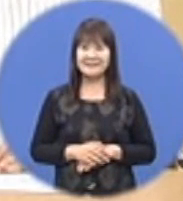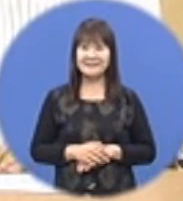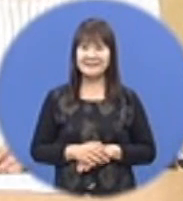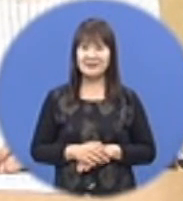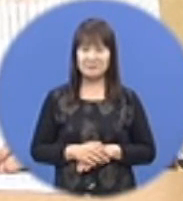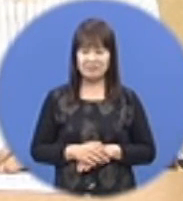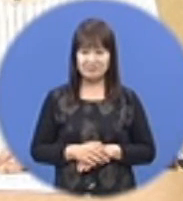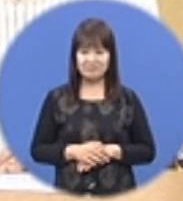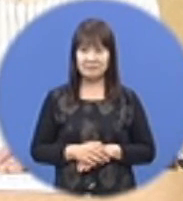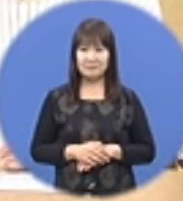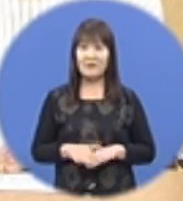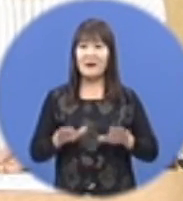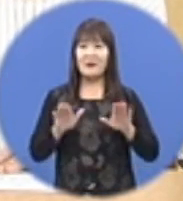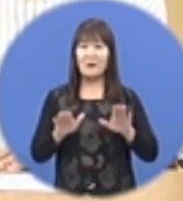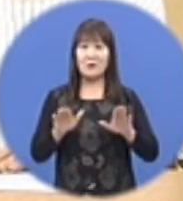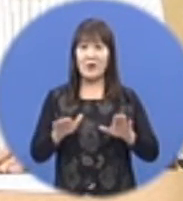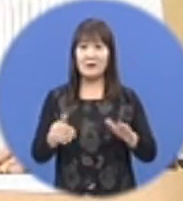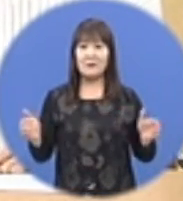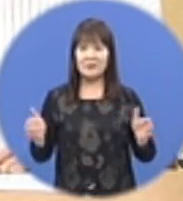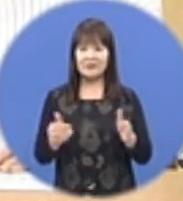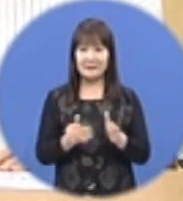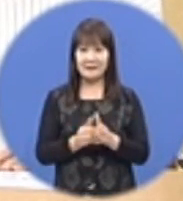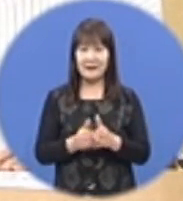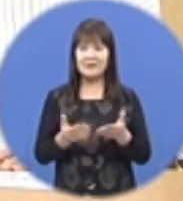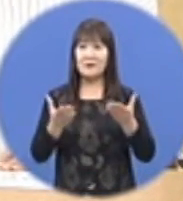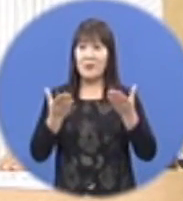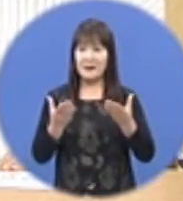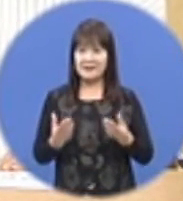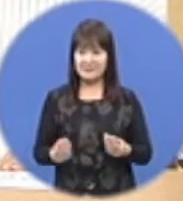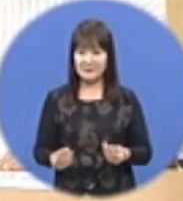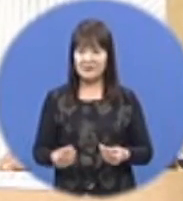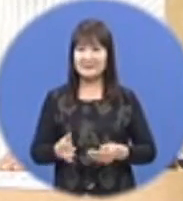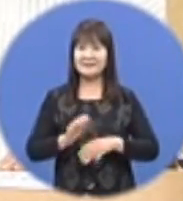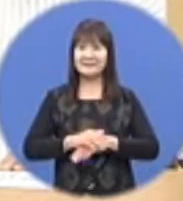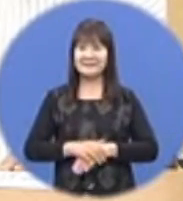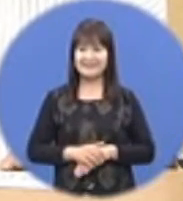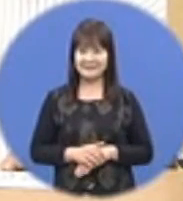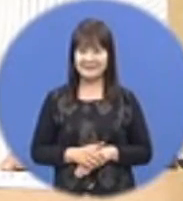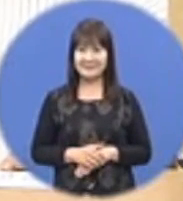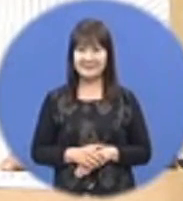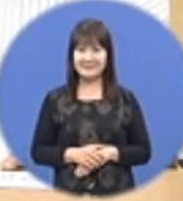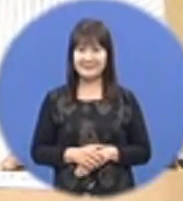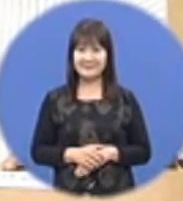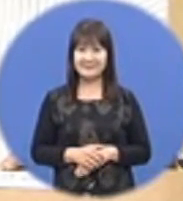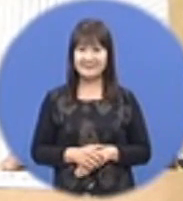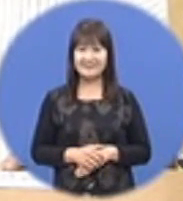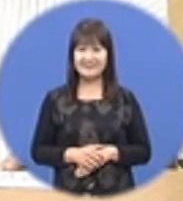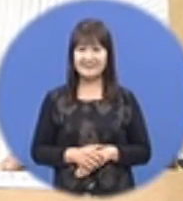さあ、それでは今回はこの辺でお別れいたしましょう。さようなら。 さようなら。